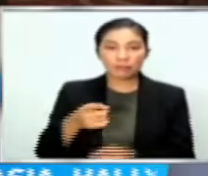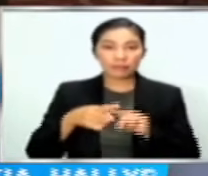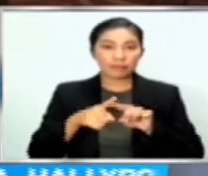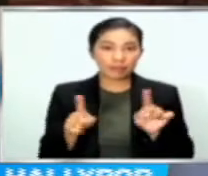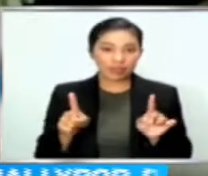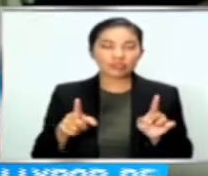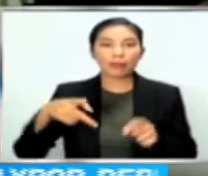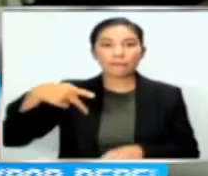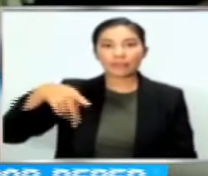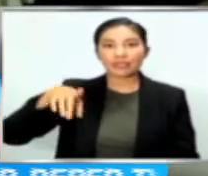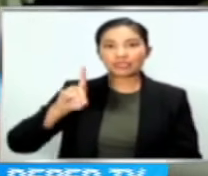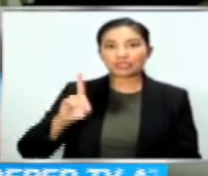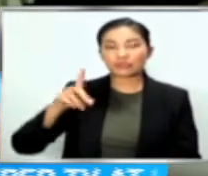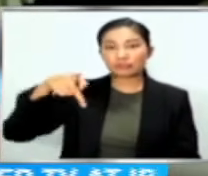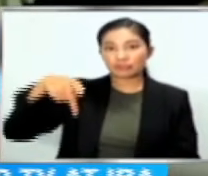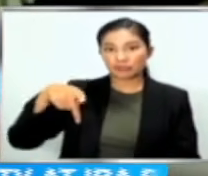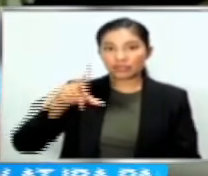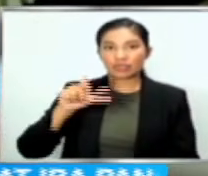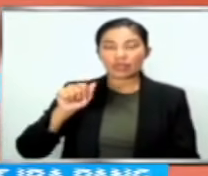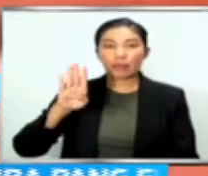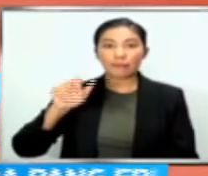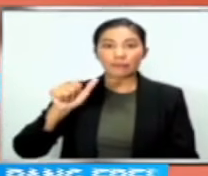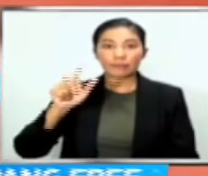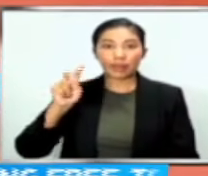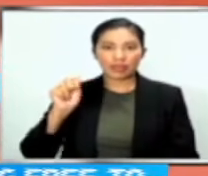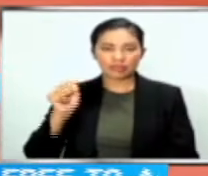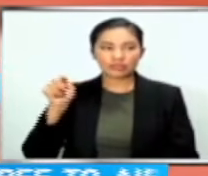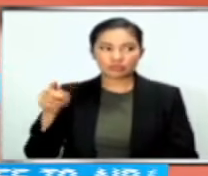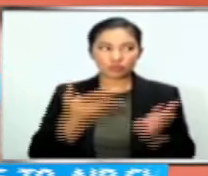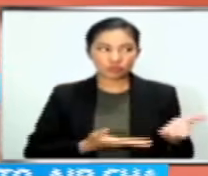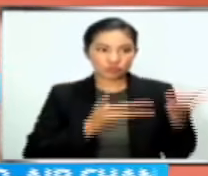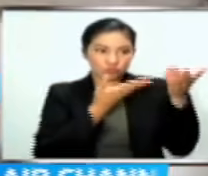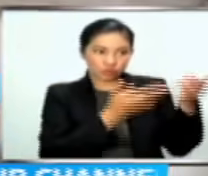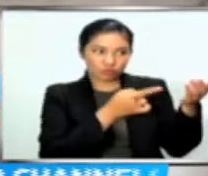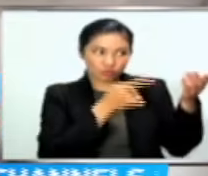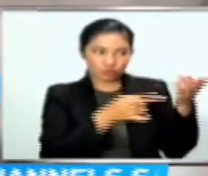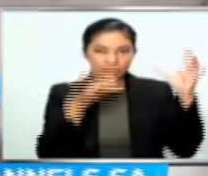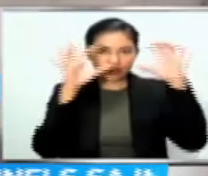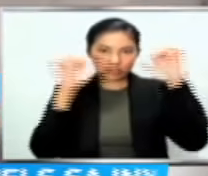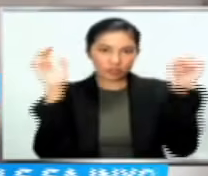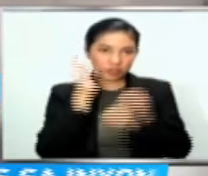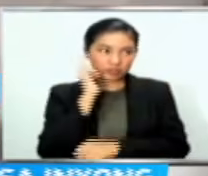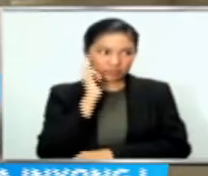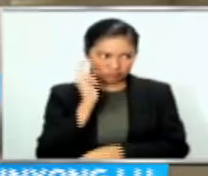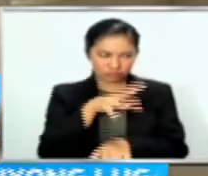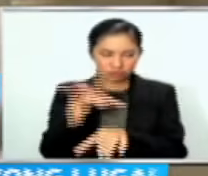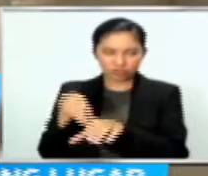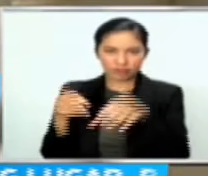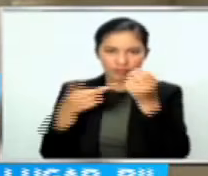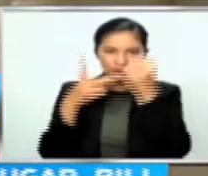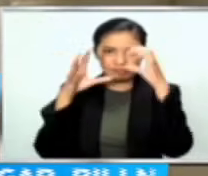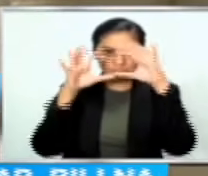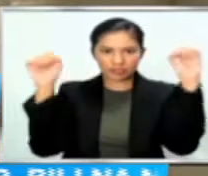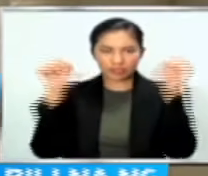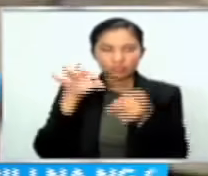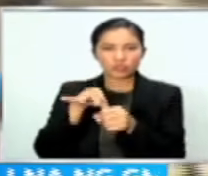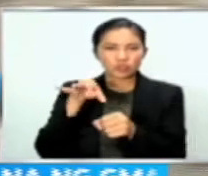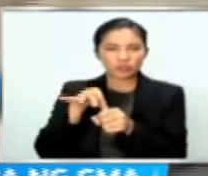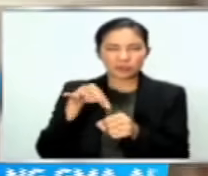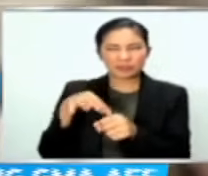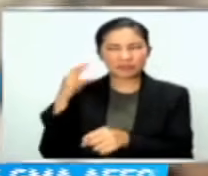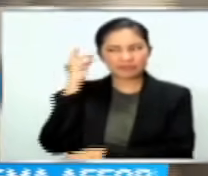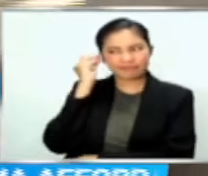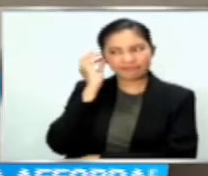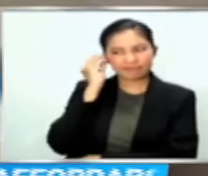tumakbong VP. Ito raw ay kanyang pag-iisipan. Sinabi rin niyang susuportahan niya si Congressman Martin Romualdez kung tatakbo itong pangalawang pangulo.